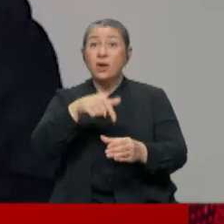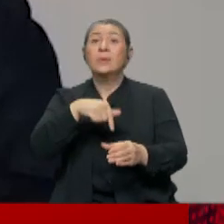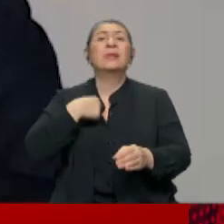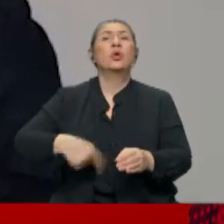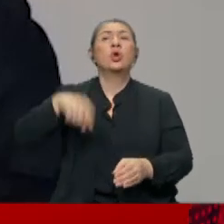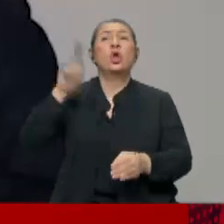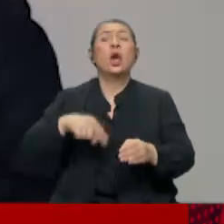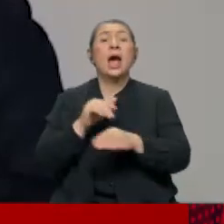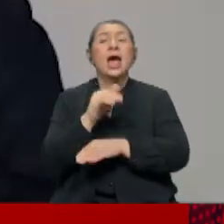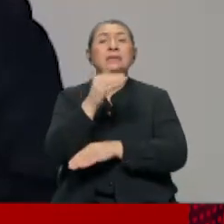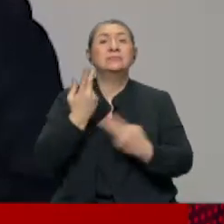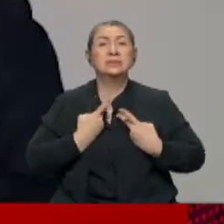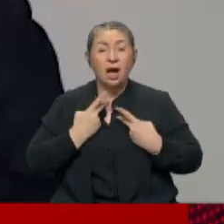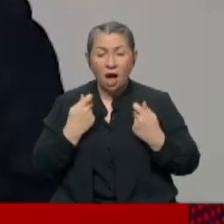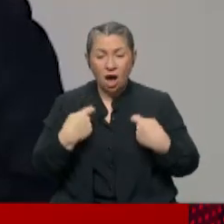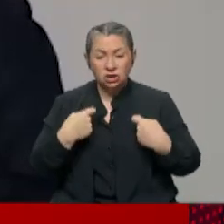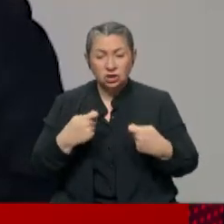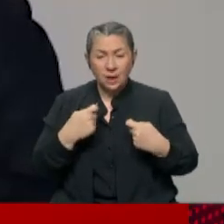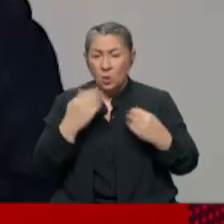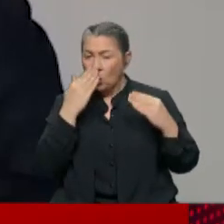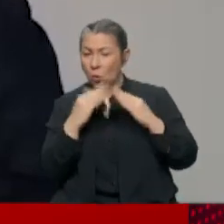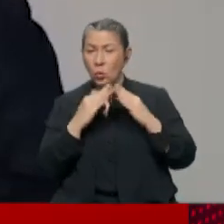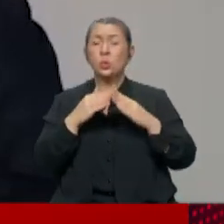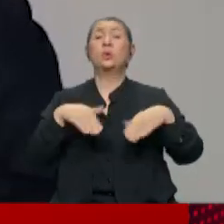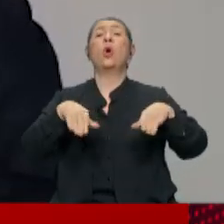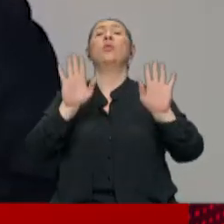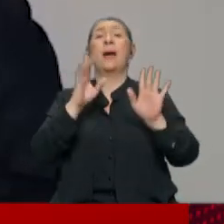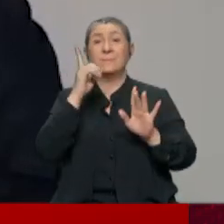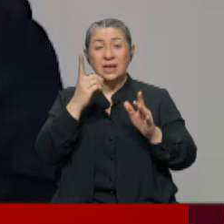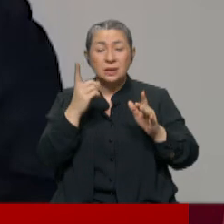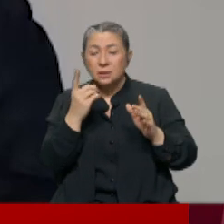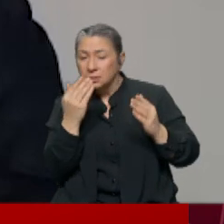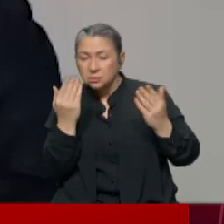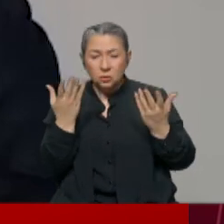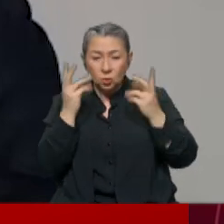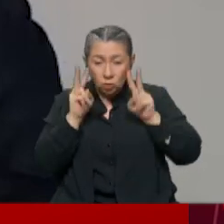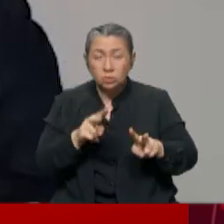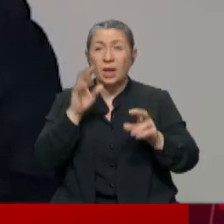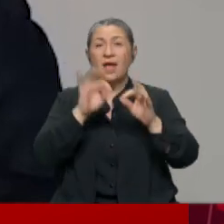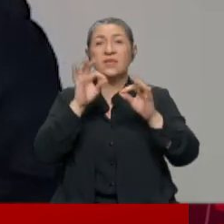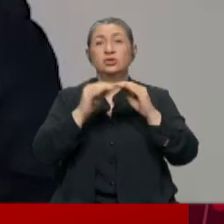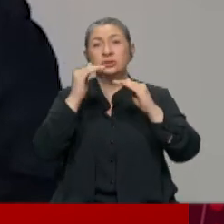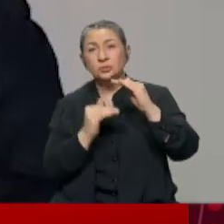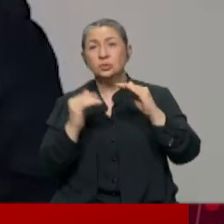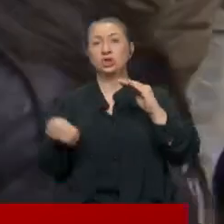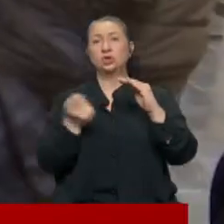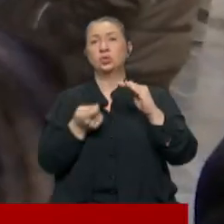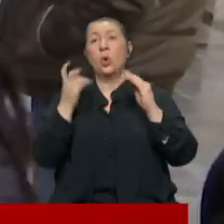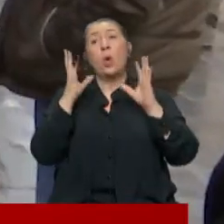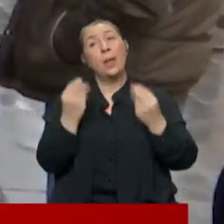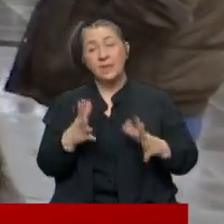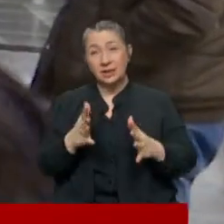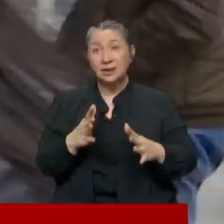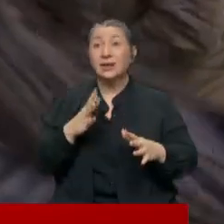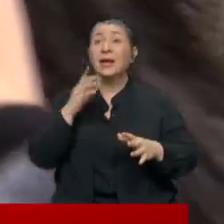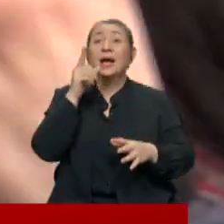günlük hayatımızdaki harcamalarımızı uyumsuz bir durum görürsek bunun nedeni enflasyonun daha düşük tutulması olabilir.